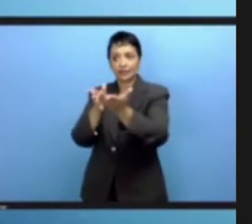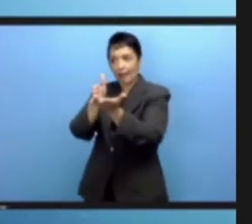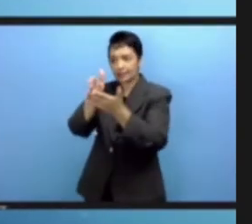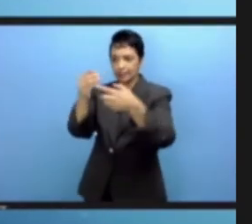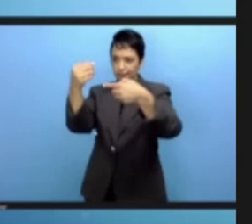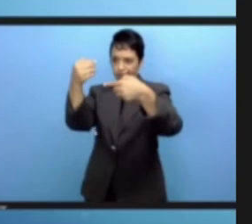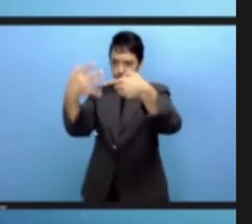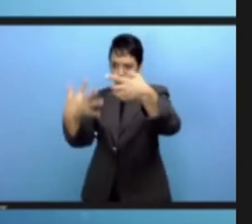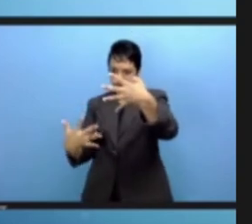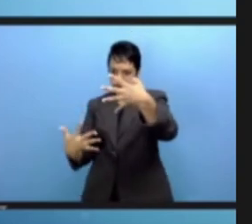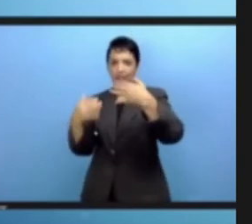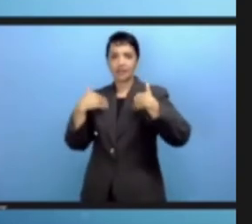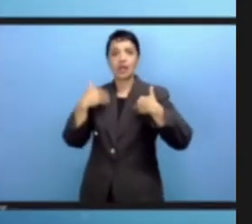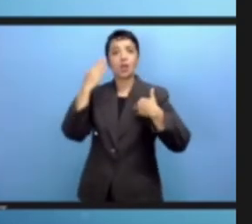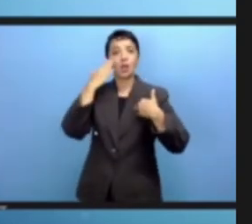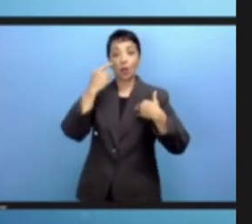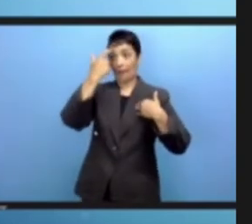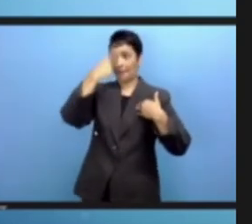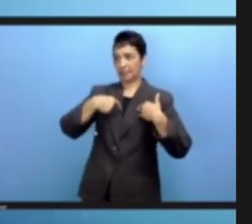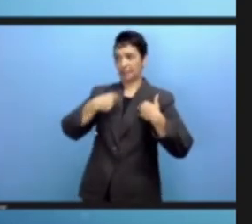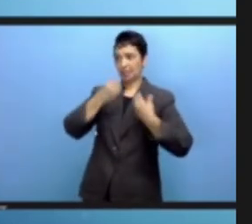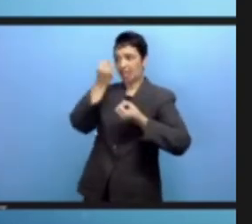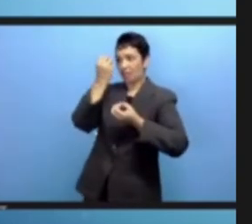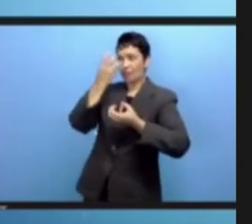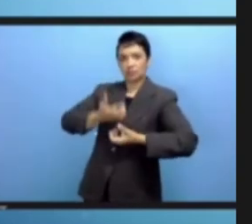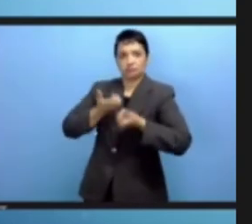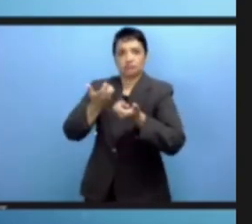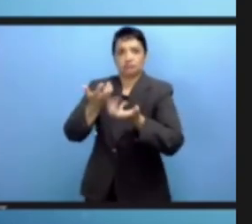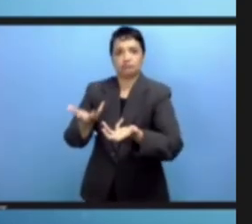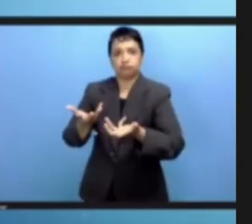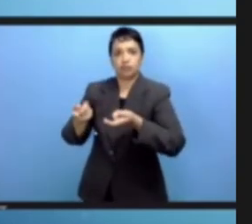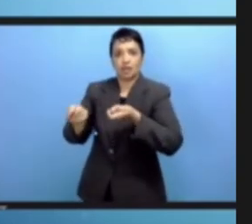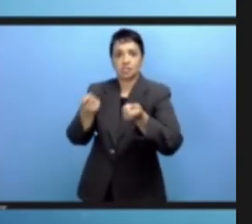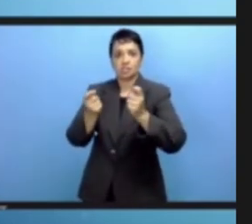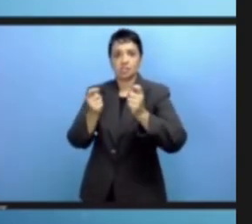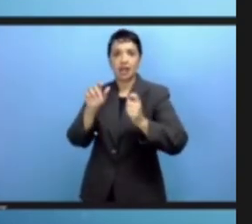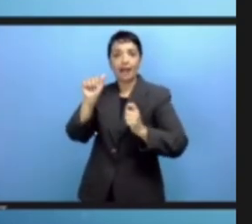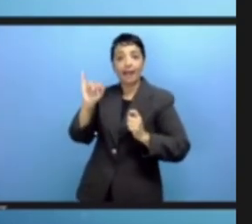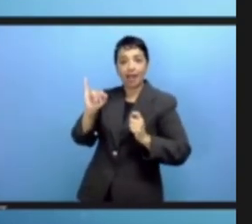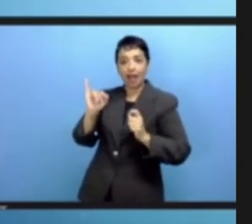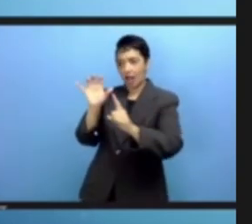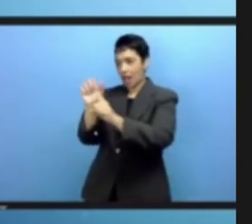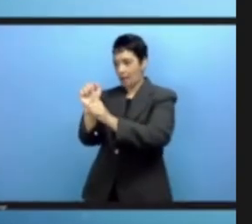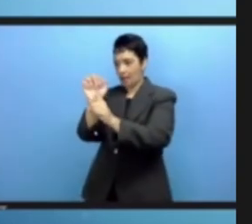les utilisateurs ont accès. Ils contrôlent les données privées et avec